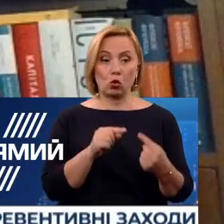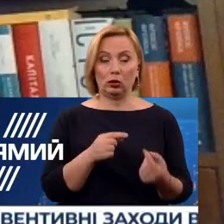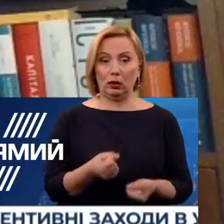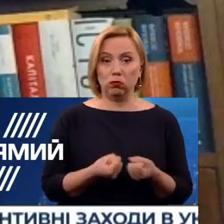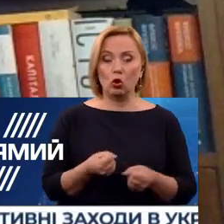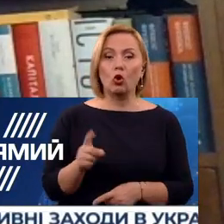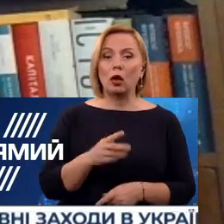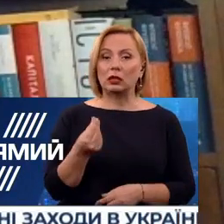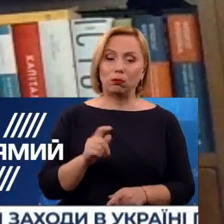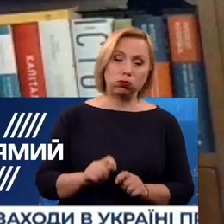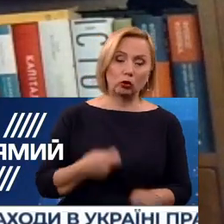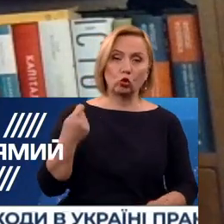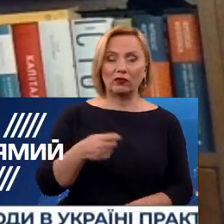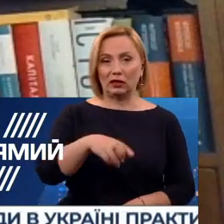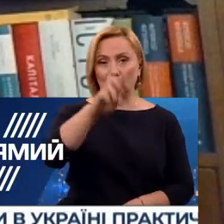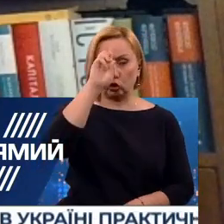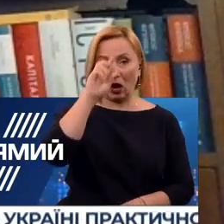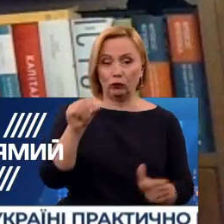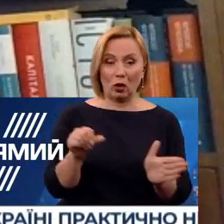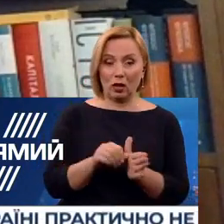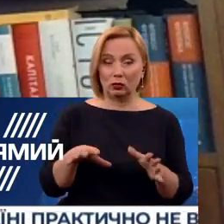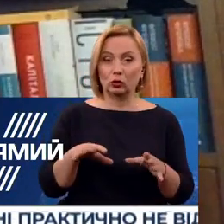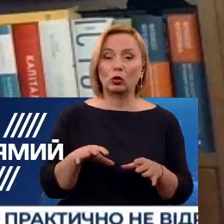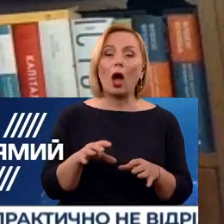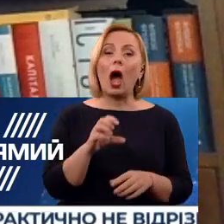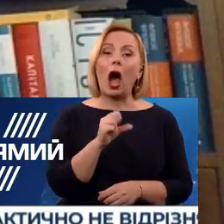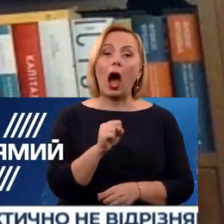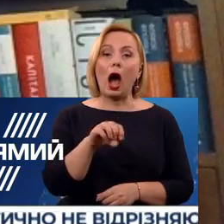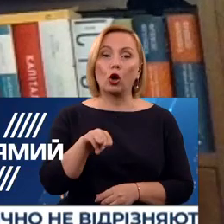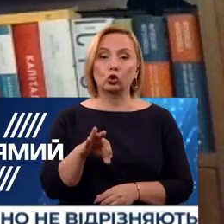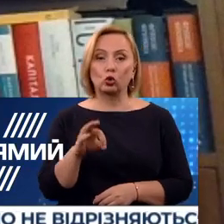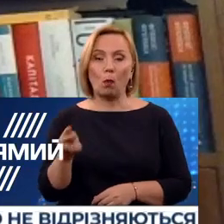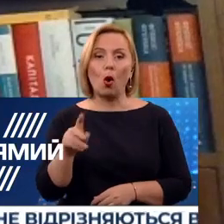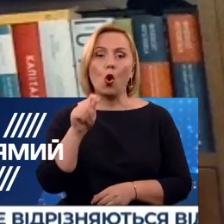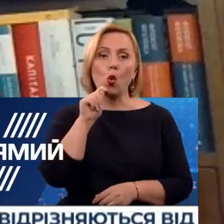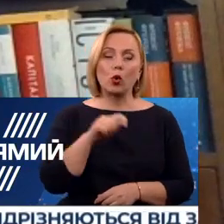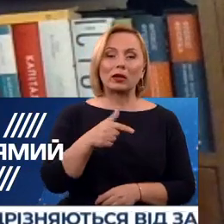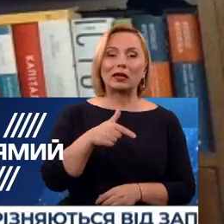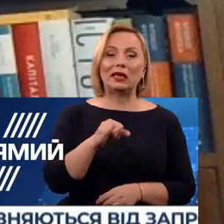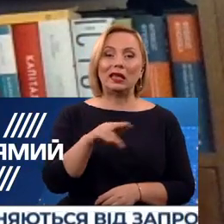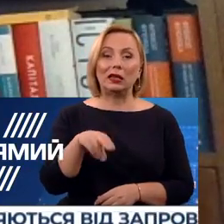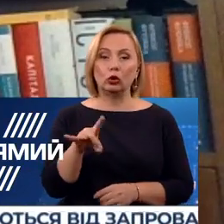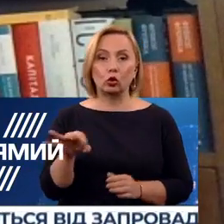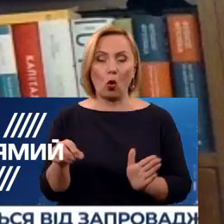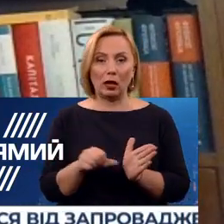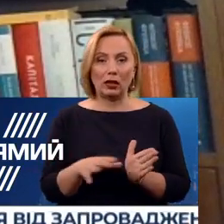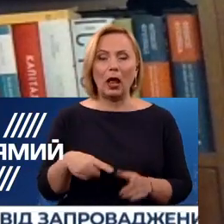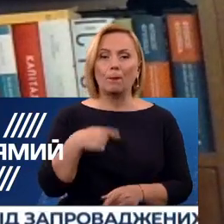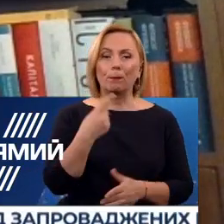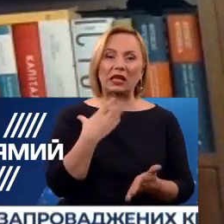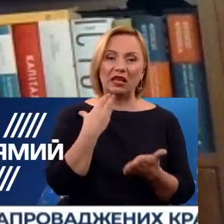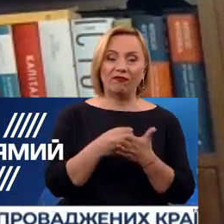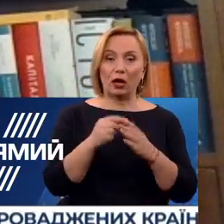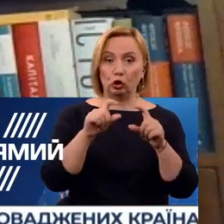щоб збанкрутувати державну генерацію, Енергоатом, Укргідроенерго, Центренерго, приватні компанії, потім